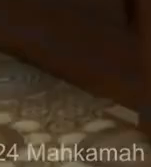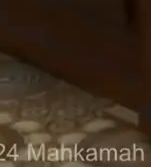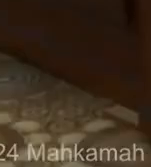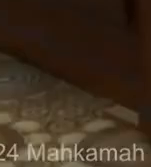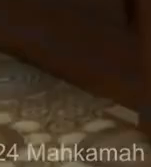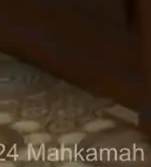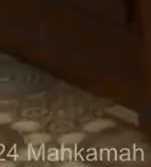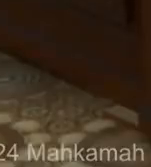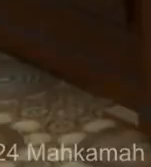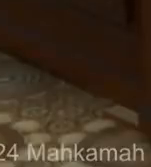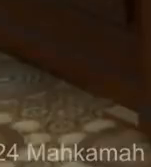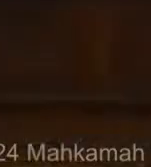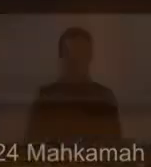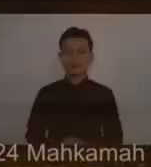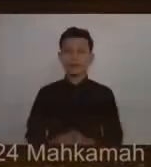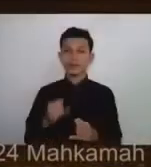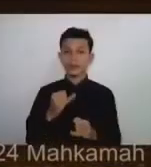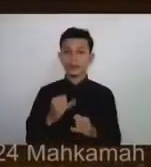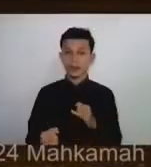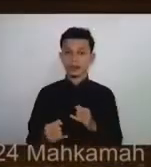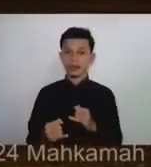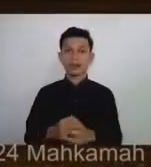anggota yang